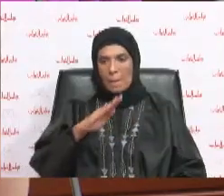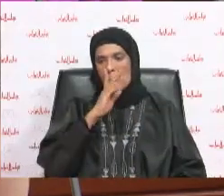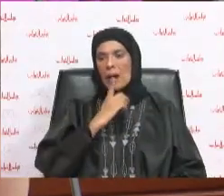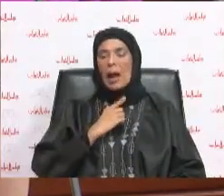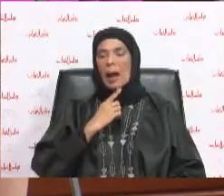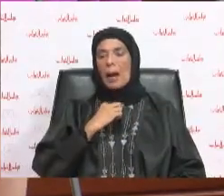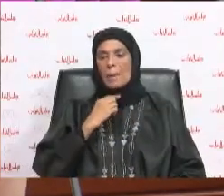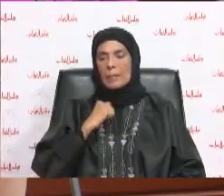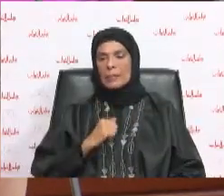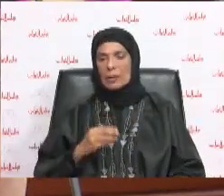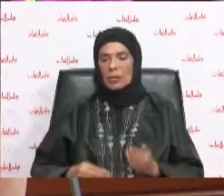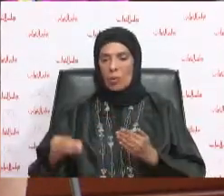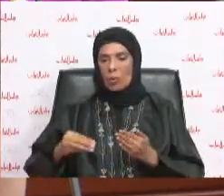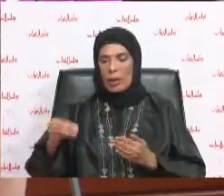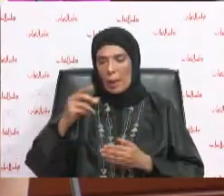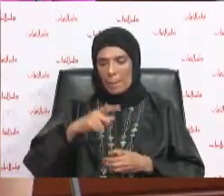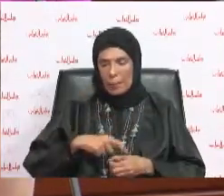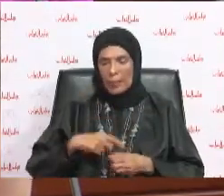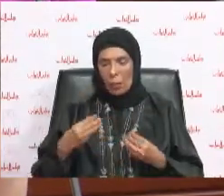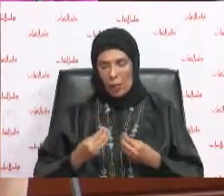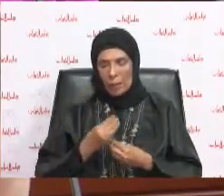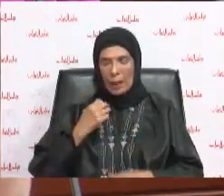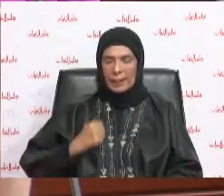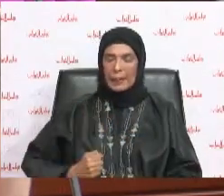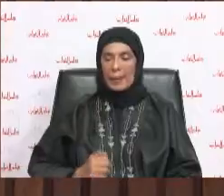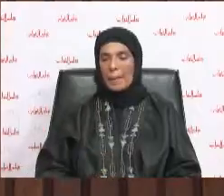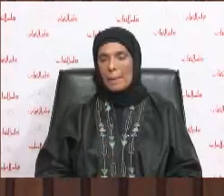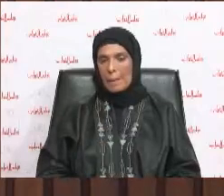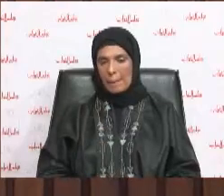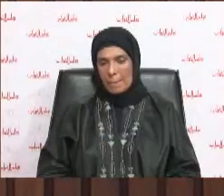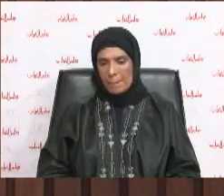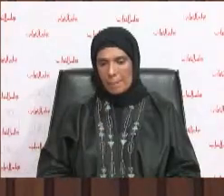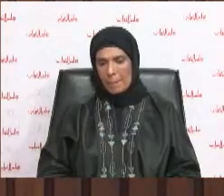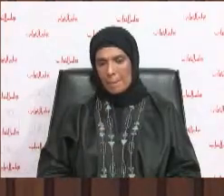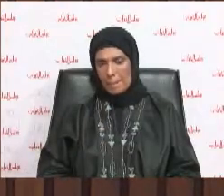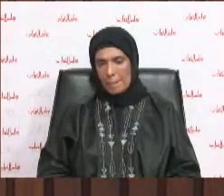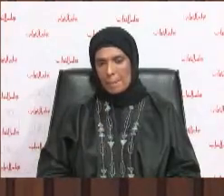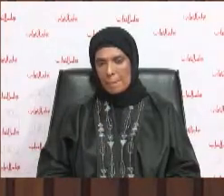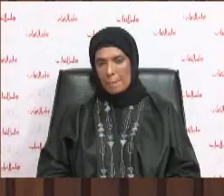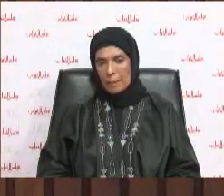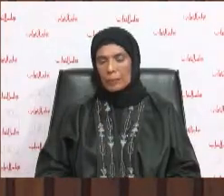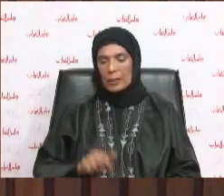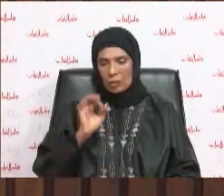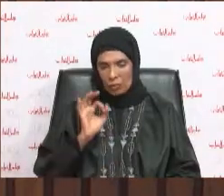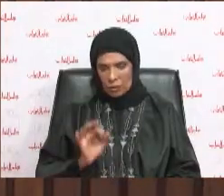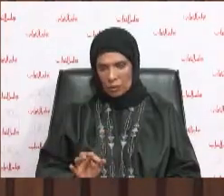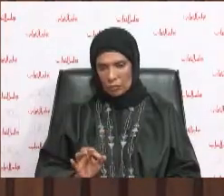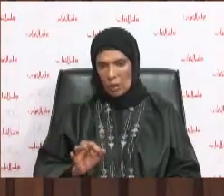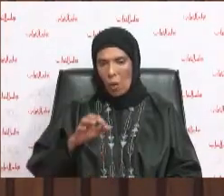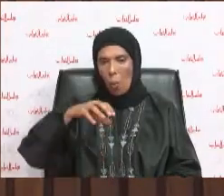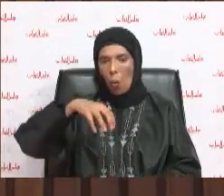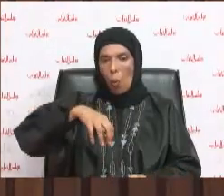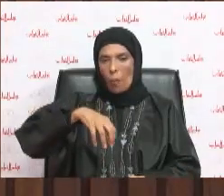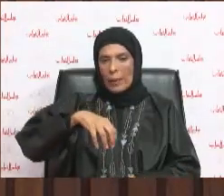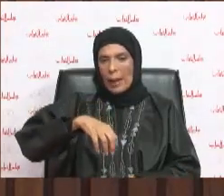منهم في تعزيز التعاون معنا. أعتقد أن الجمهورية التشيلية موقعها في